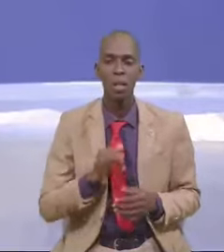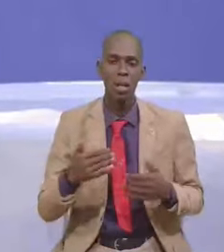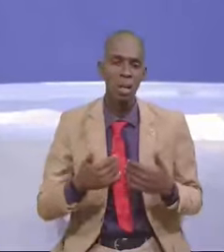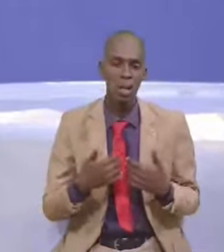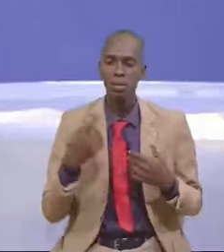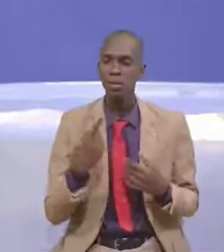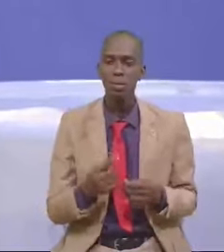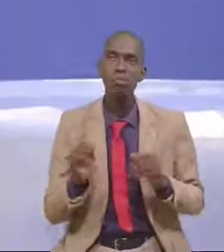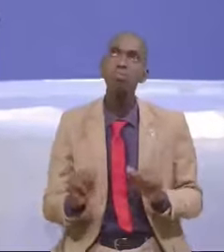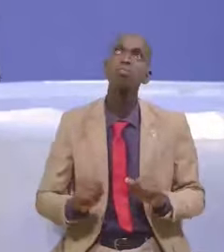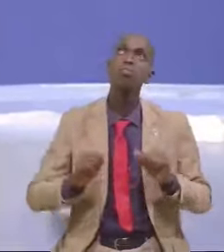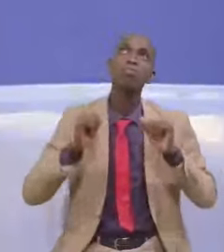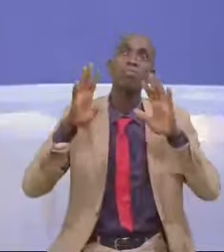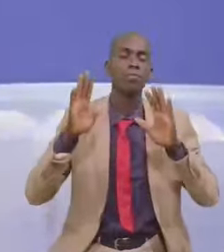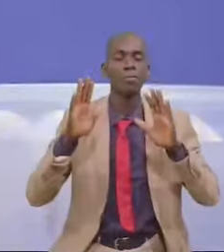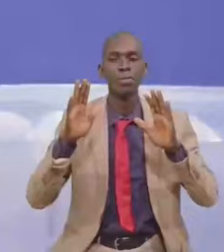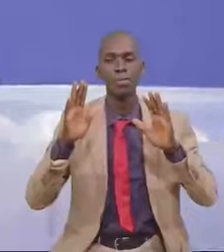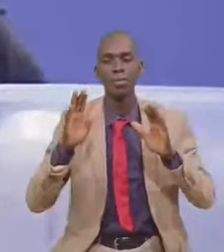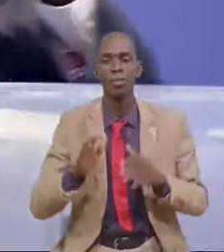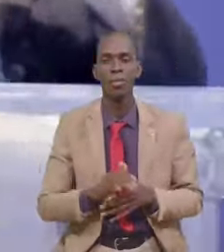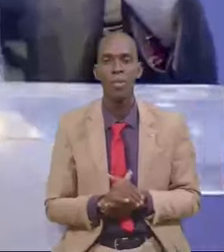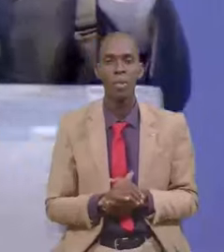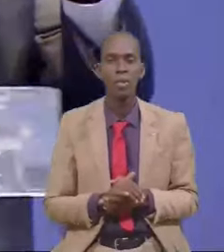J'ai la dévotion, la dédicace.